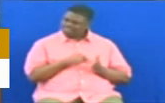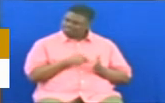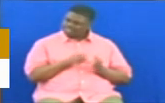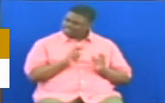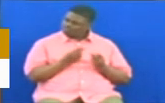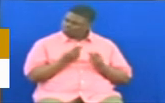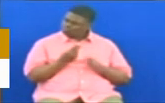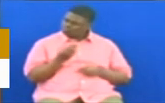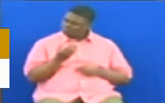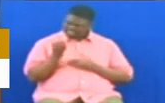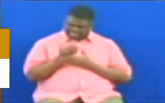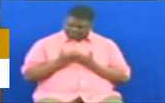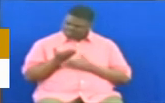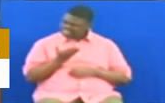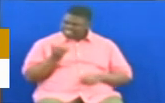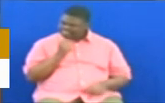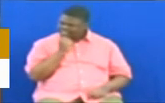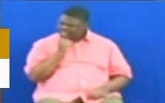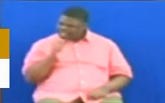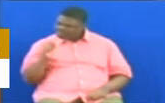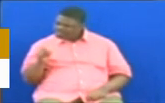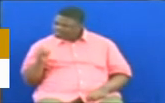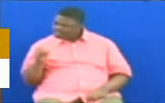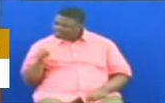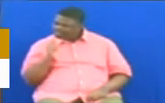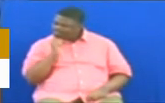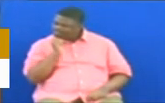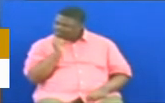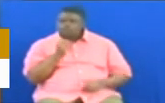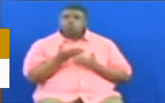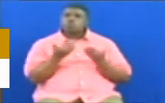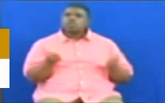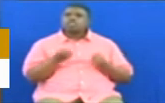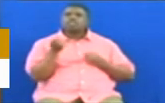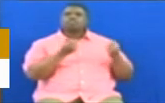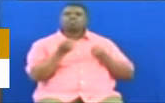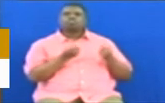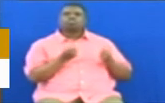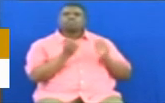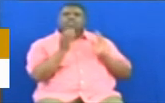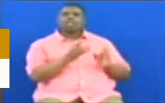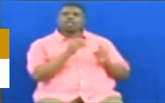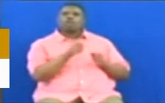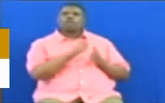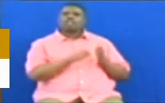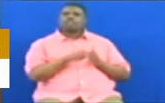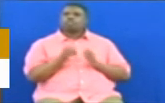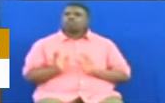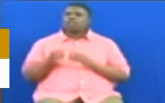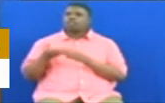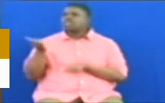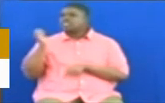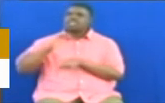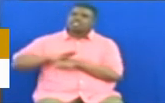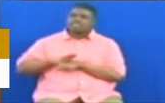pengine ni hapa hapa, kwamba kwa nini director general awe ni katibu wa technical advisory committee.